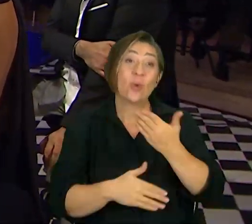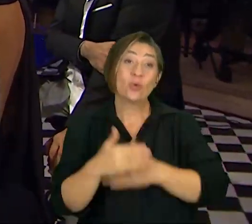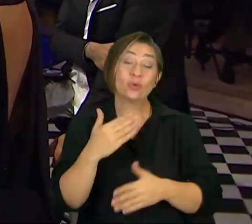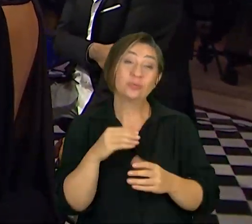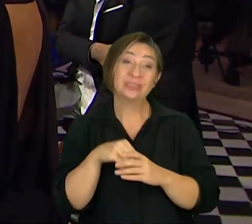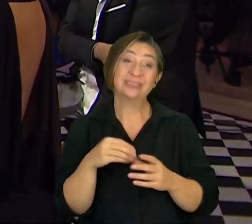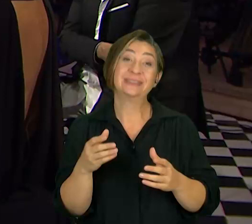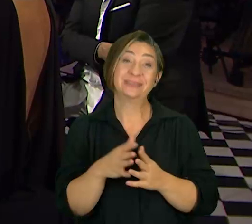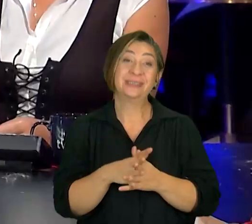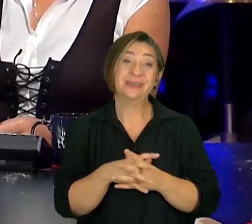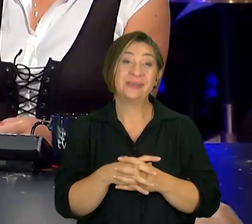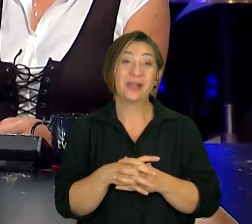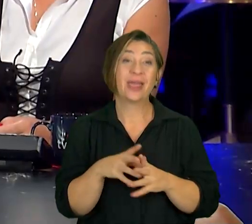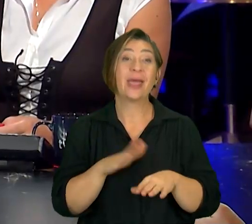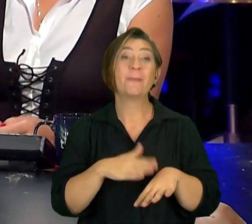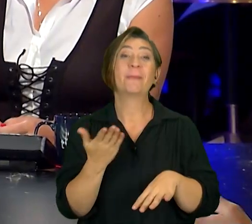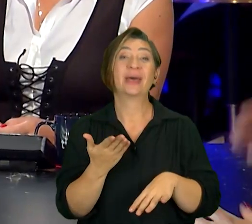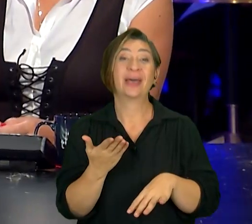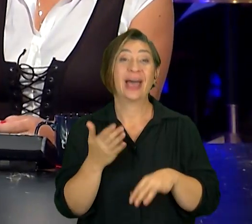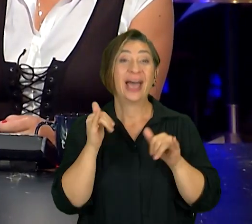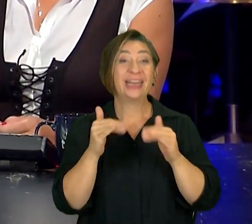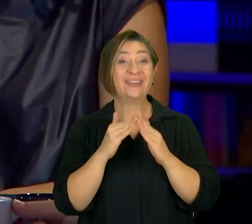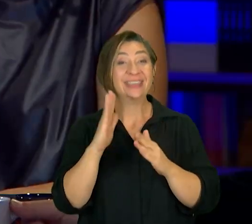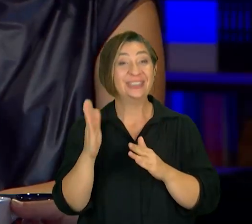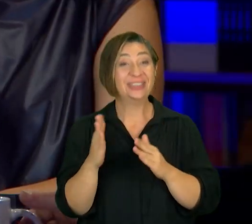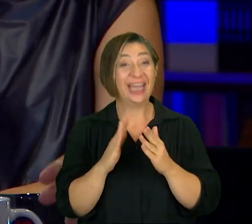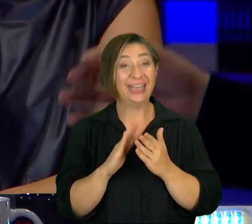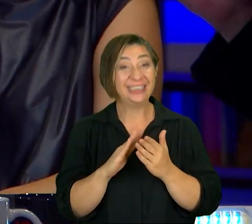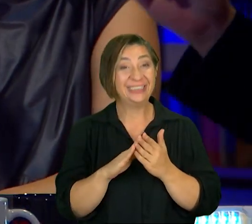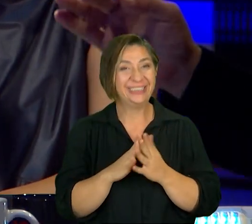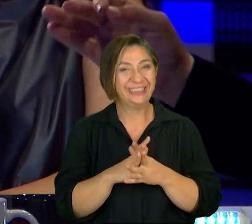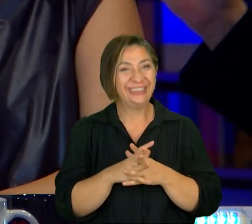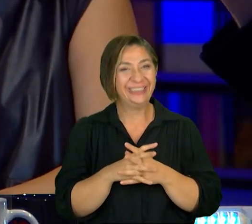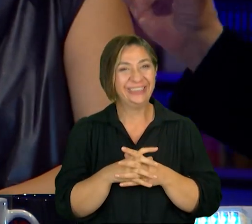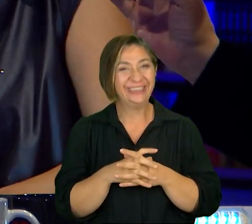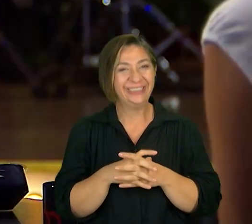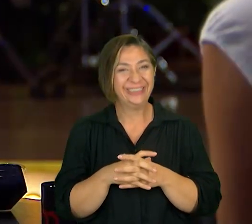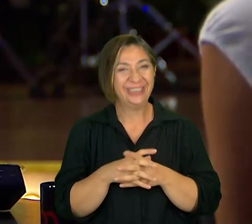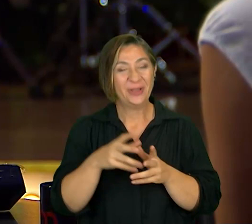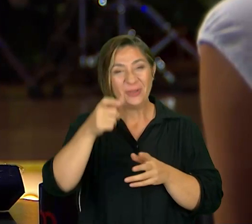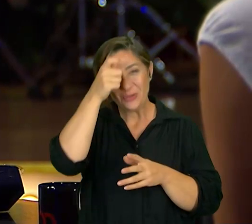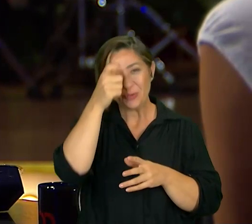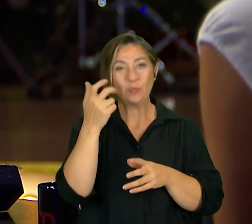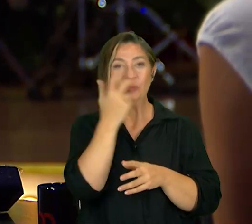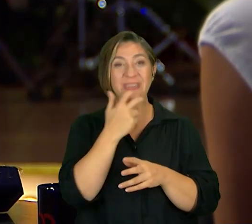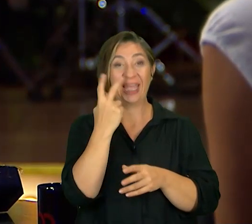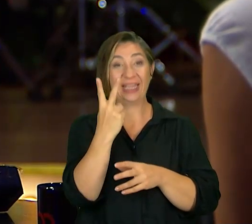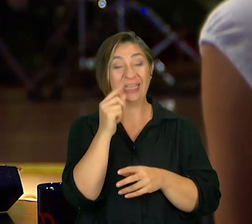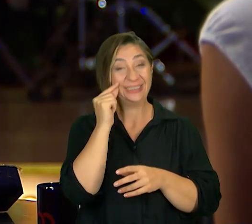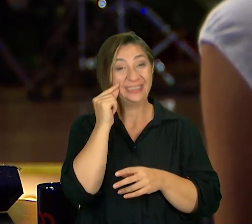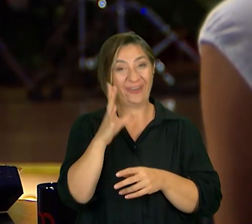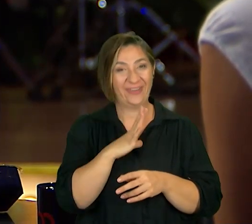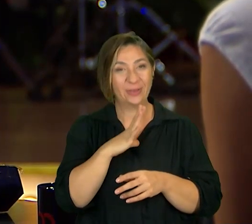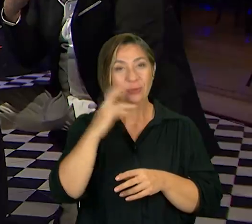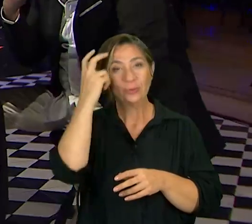kendimi eve. Yoksa. Yapma bunları. Aynı eve gidiyorsun arkadaş. Ya bence Türk müziğinde iki insan var. Türk